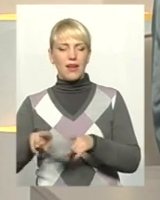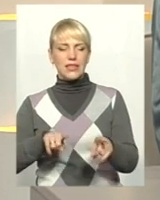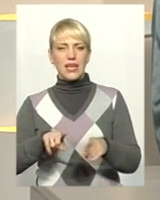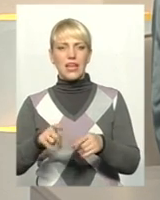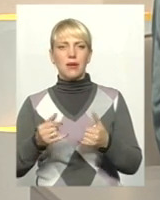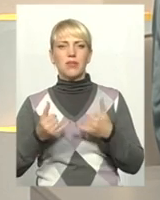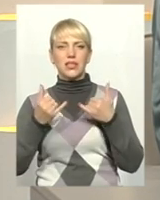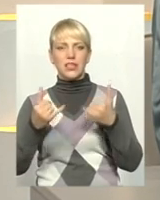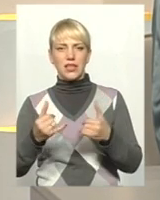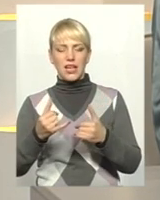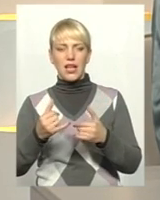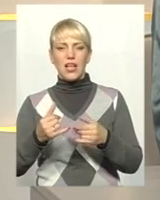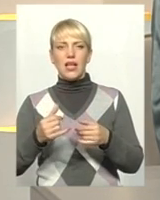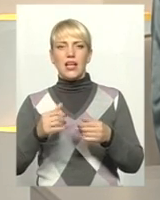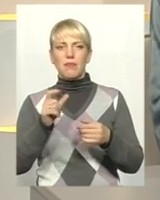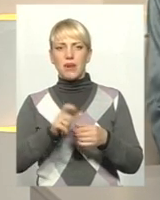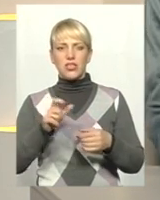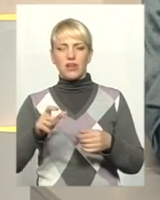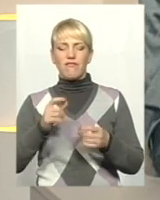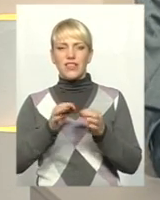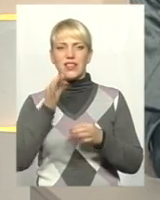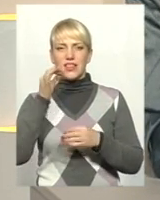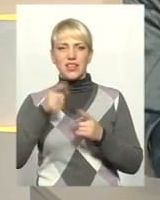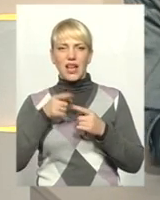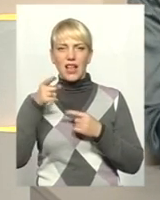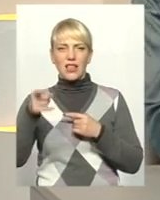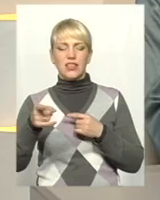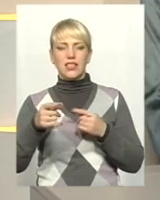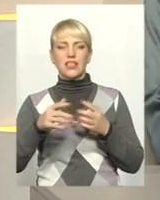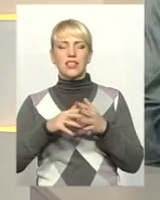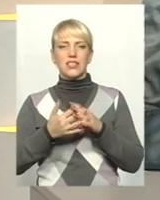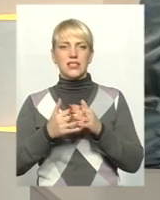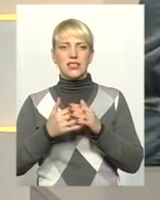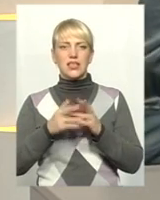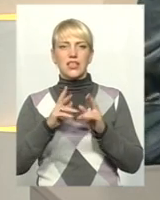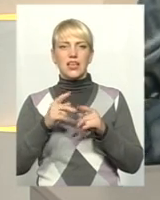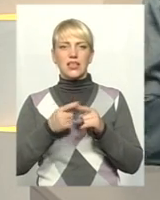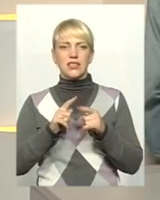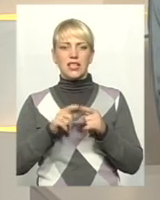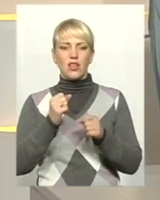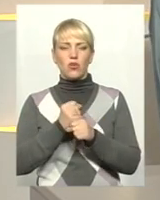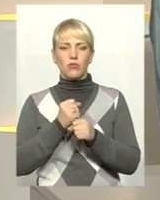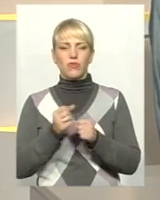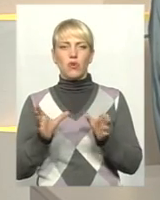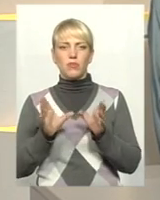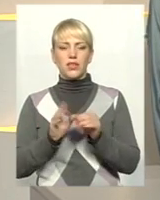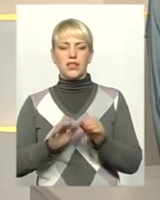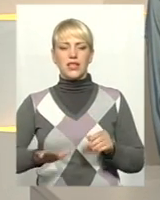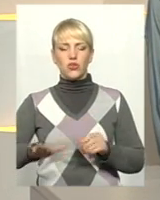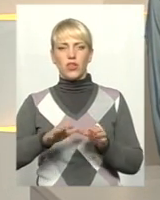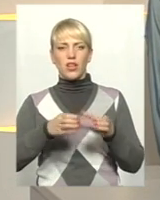мешканців віддалених населених пунктів. Зокрема, як це роблять у об'єднаній територіальній